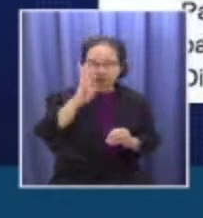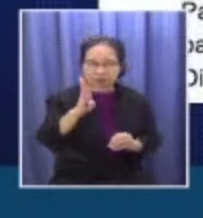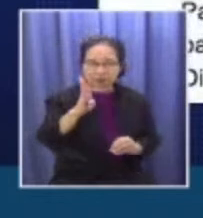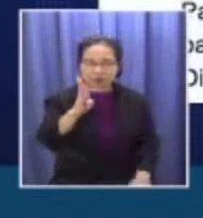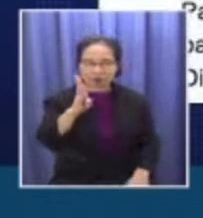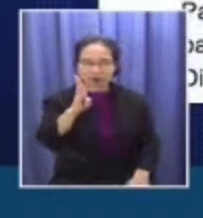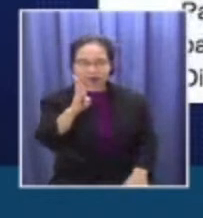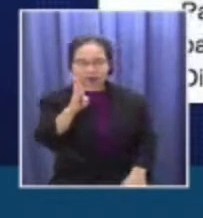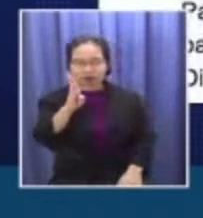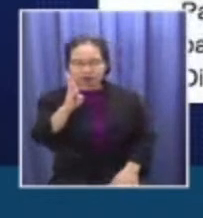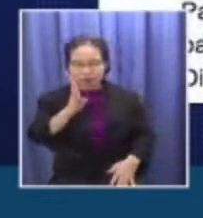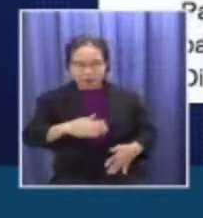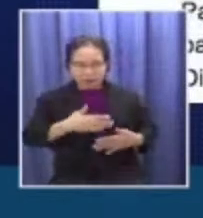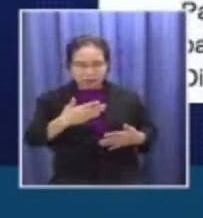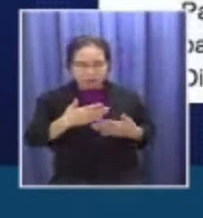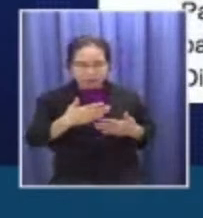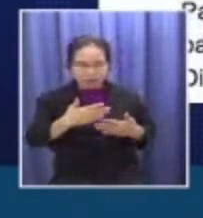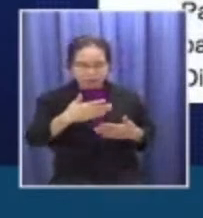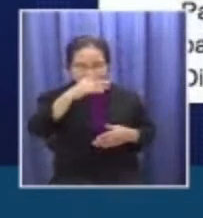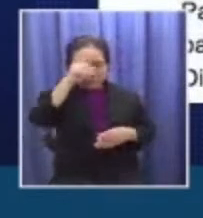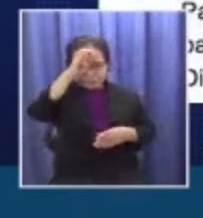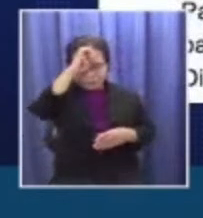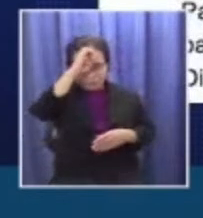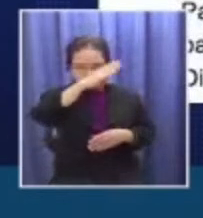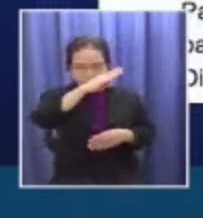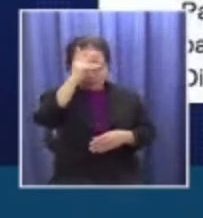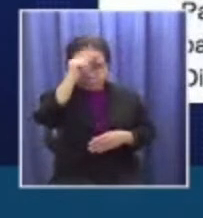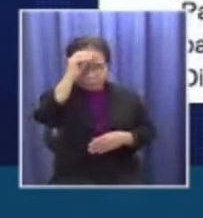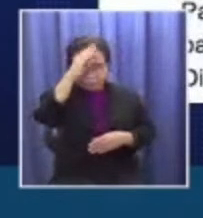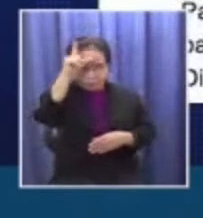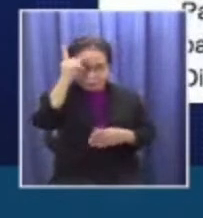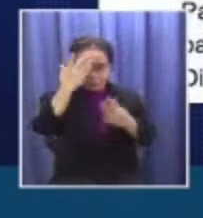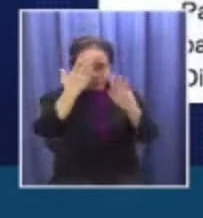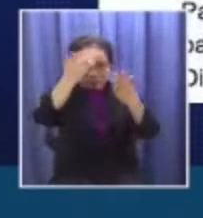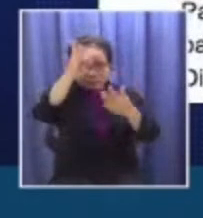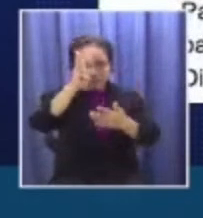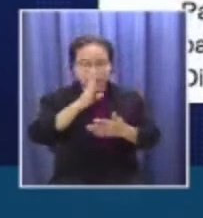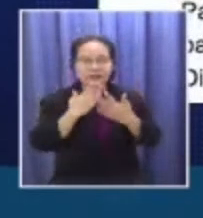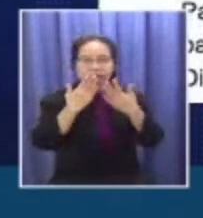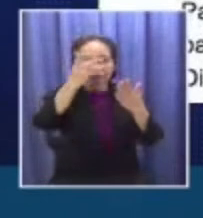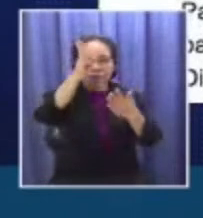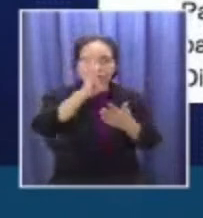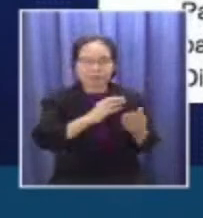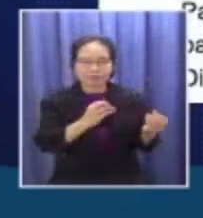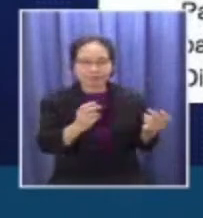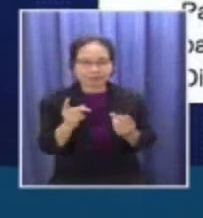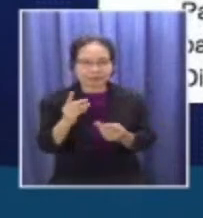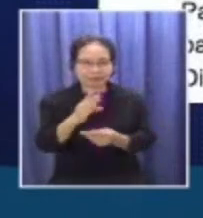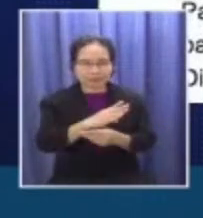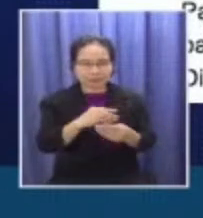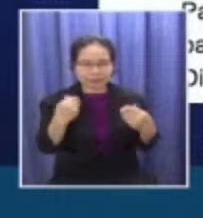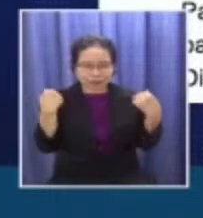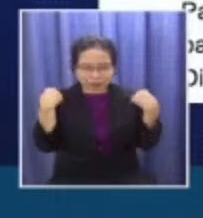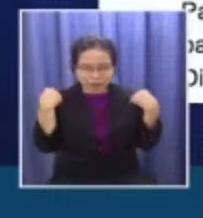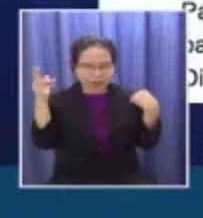baako mede me free adam mo amonye Nyankopɔn na mo free nkaetie mu